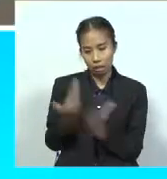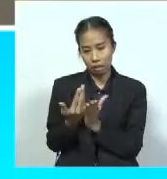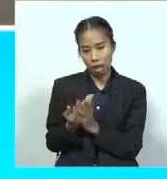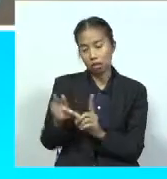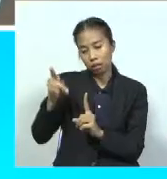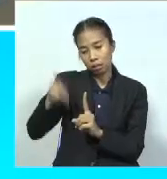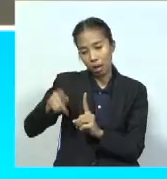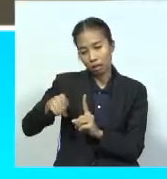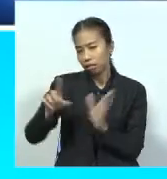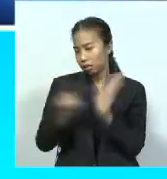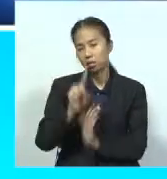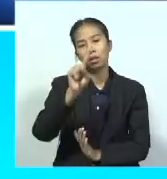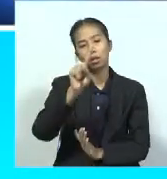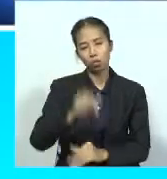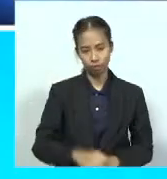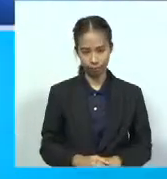ครับ